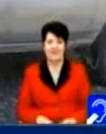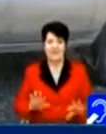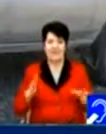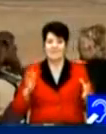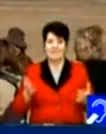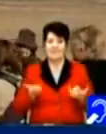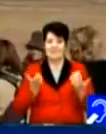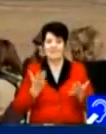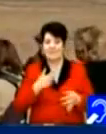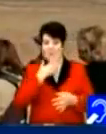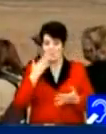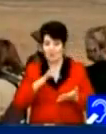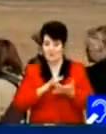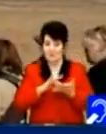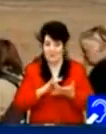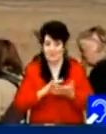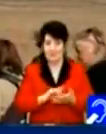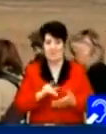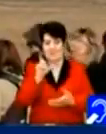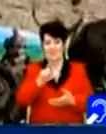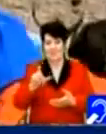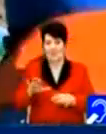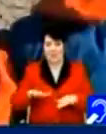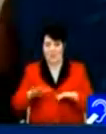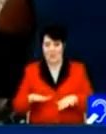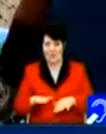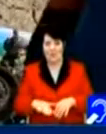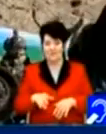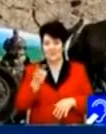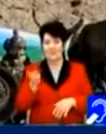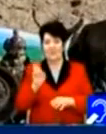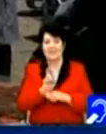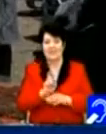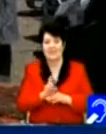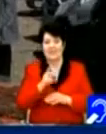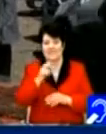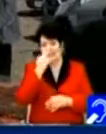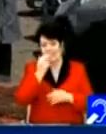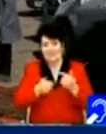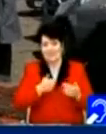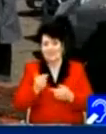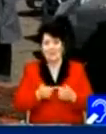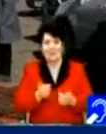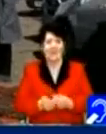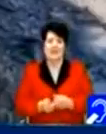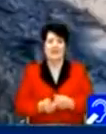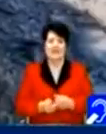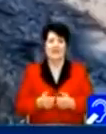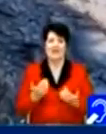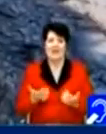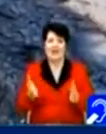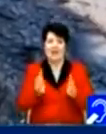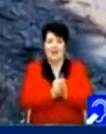Evenimentul atrage mulți turiști și le oferă localnicilor posibilitatea de a vinde bucate și obiecte tradiționale. Până de curând,